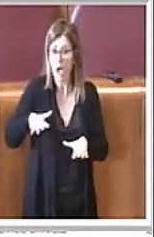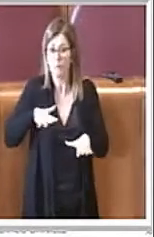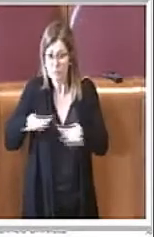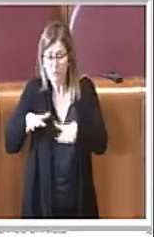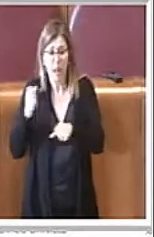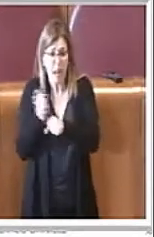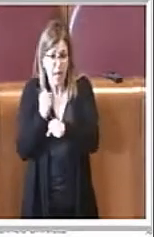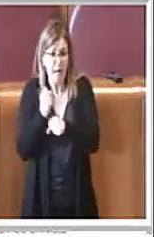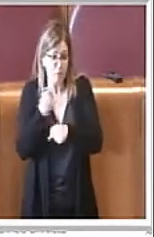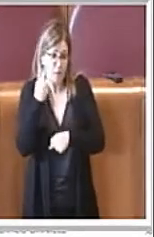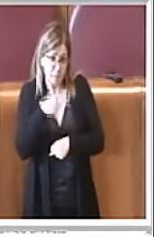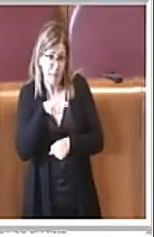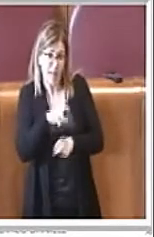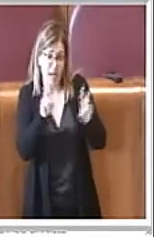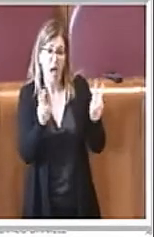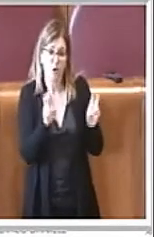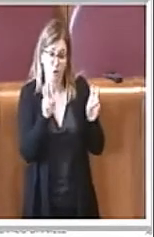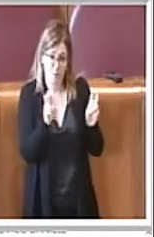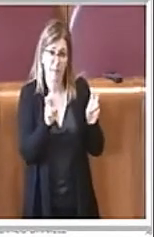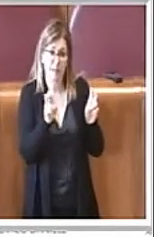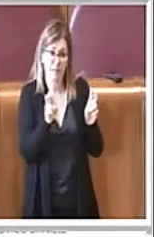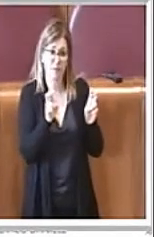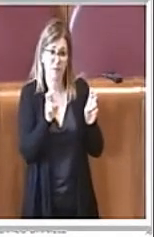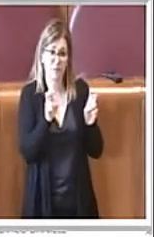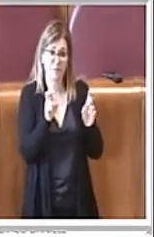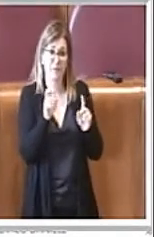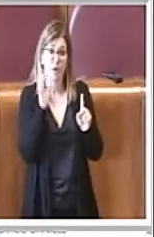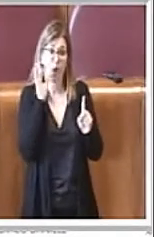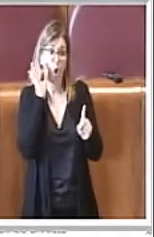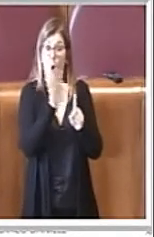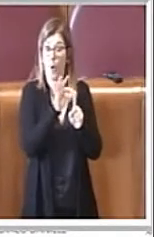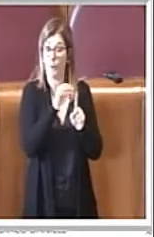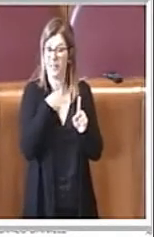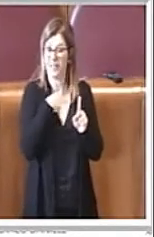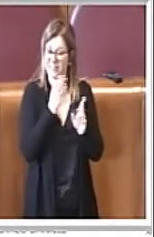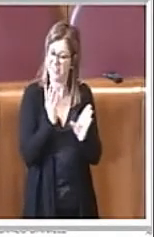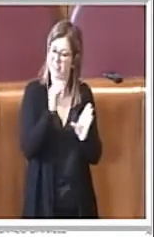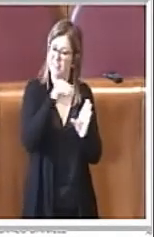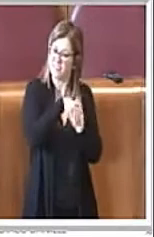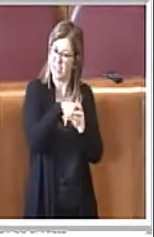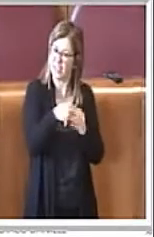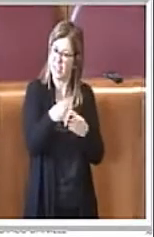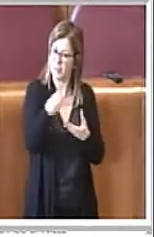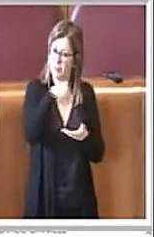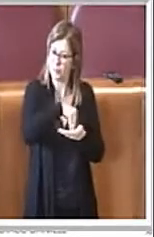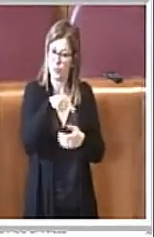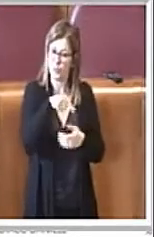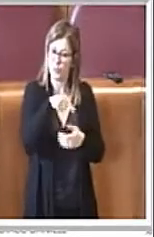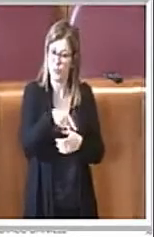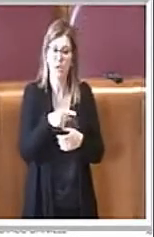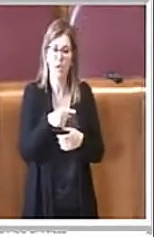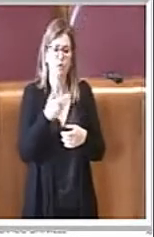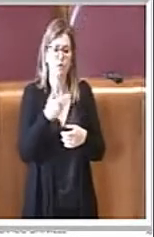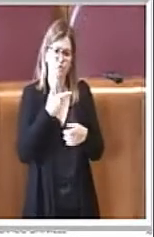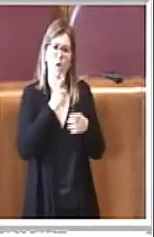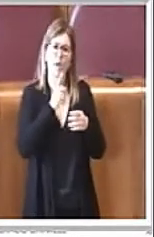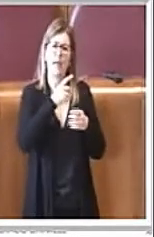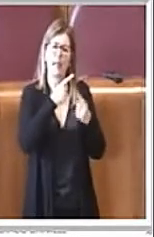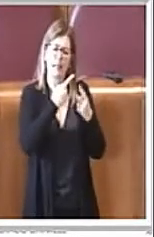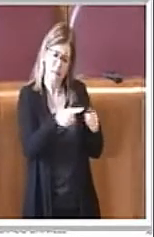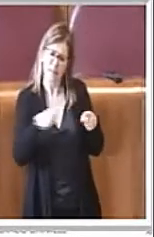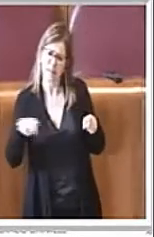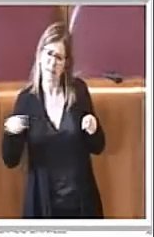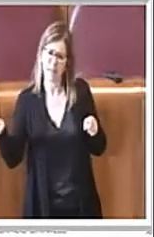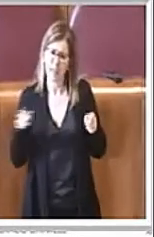Gli obiettivi che noi abbiamo inserito si sviluppano su più segmenti,